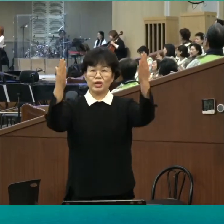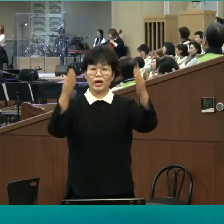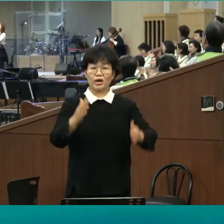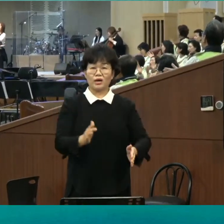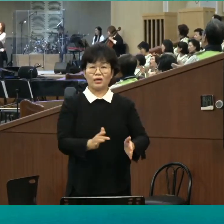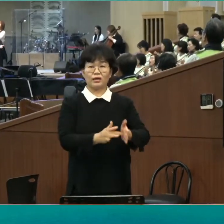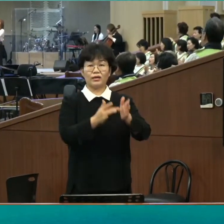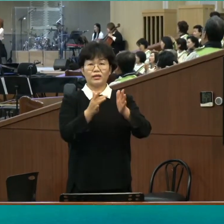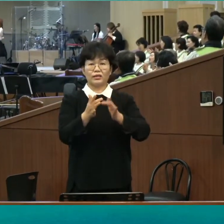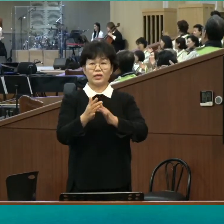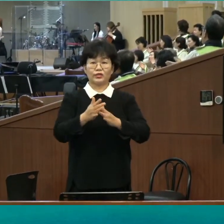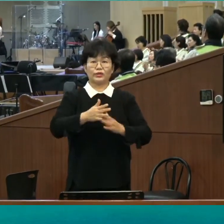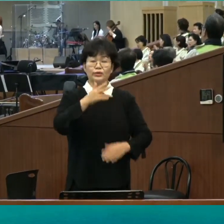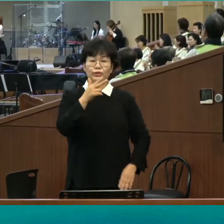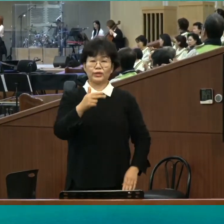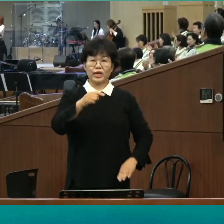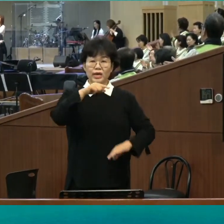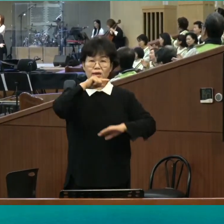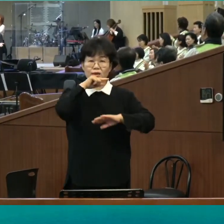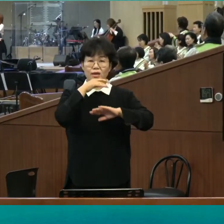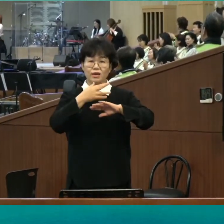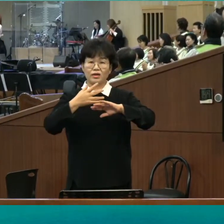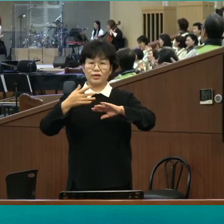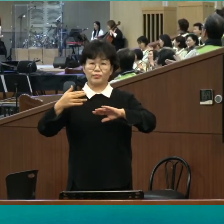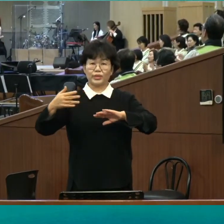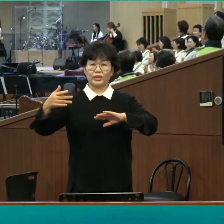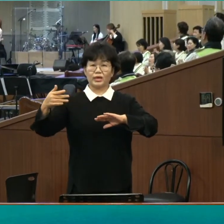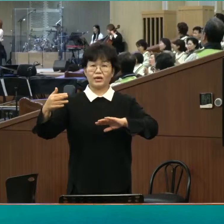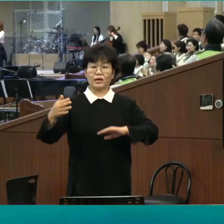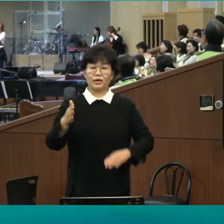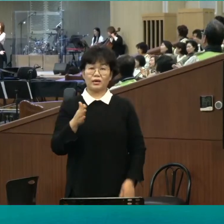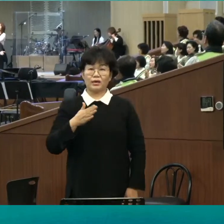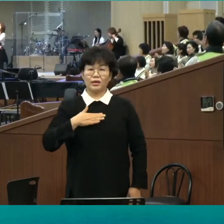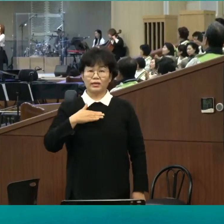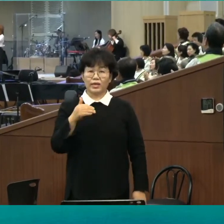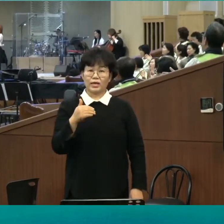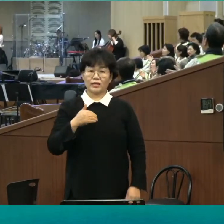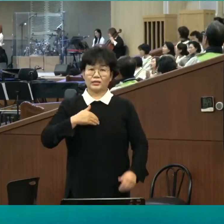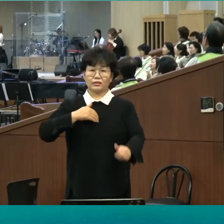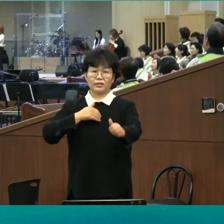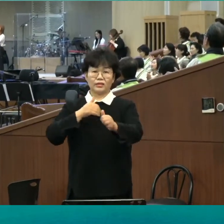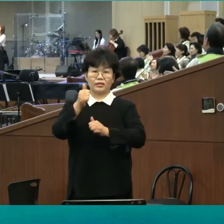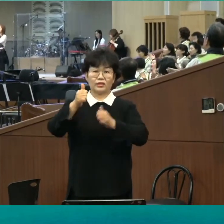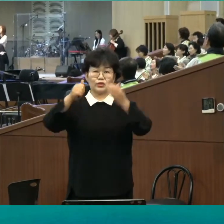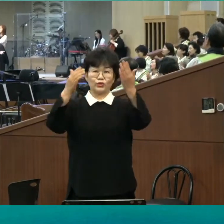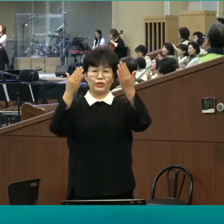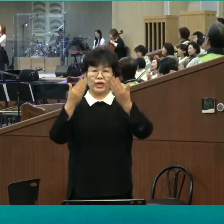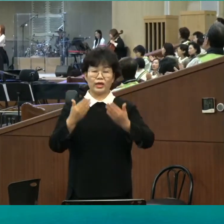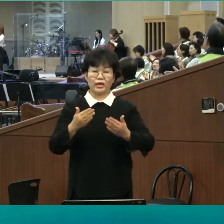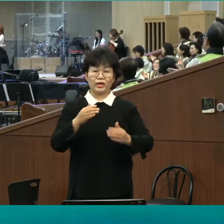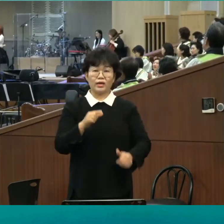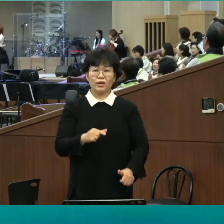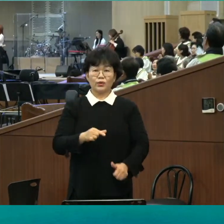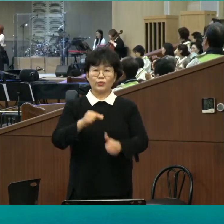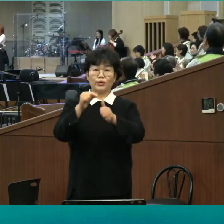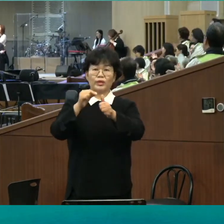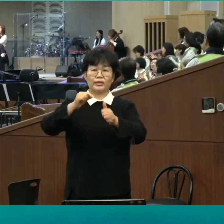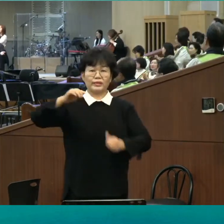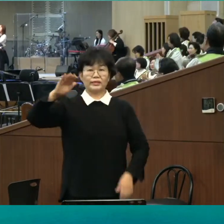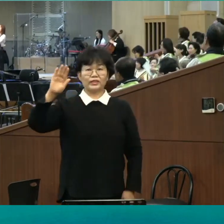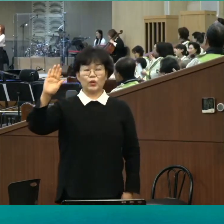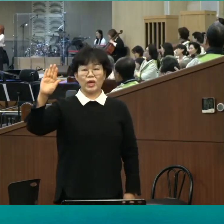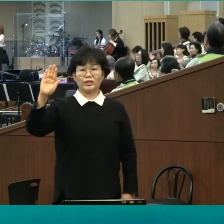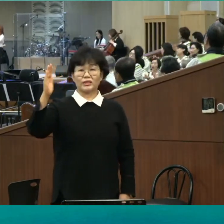할렐루야. 예수의 그 피가 내게 승리 주네